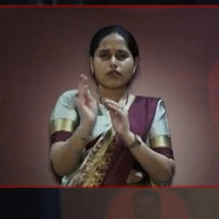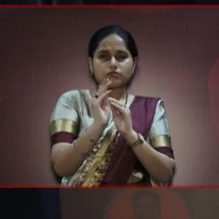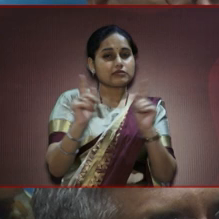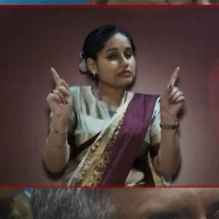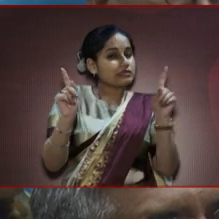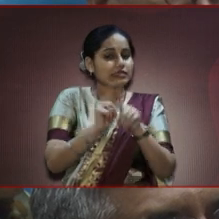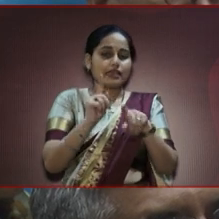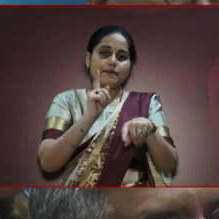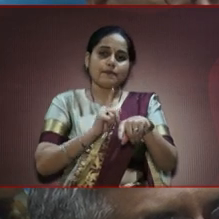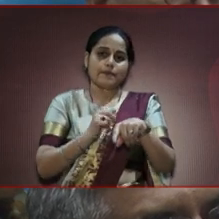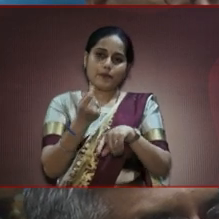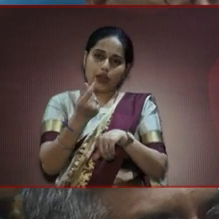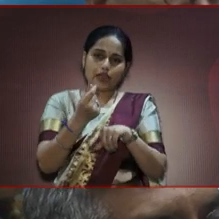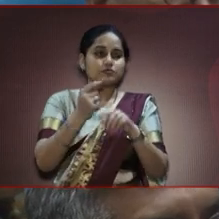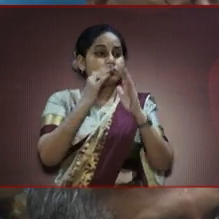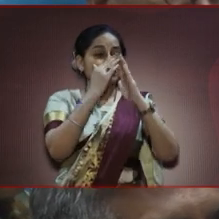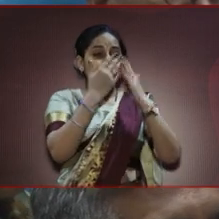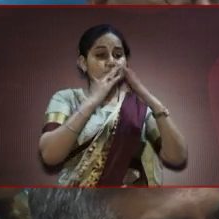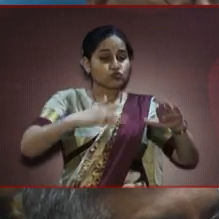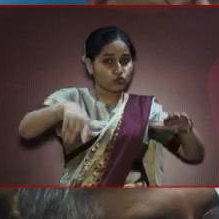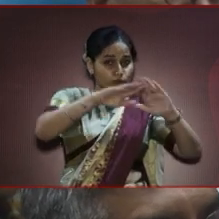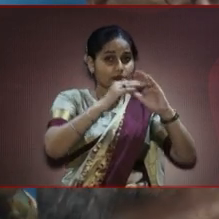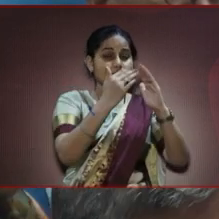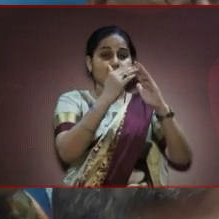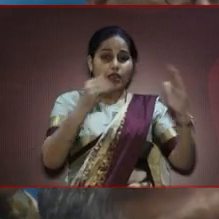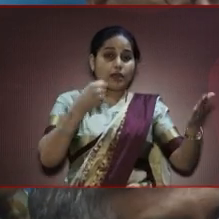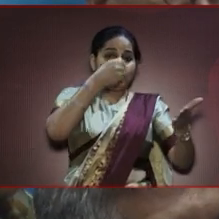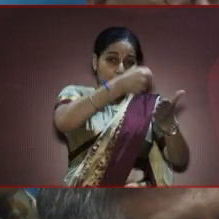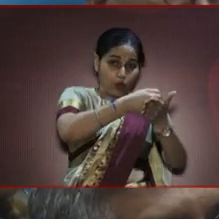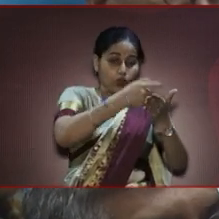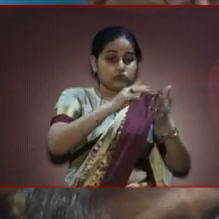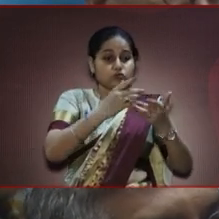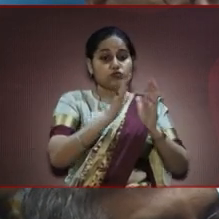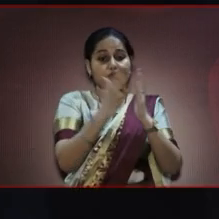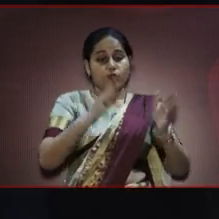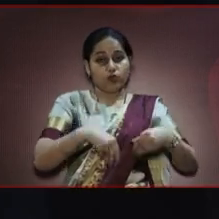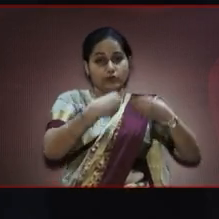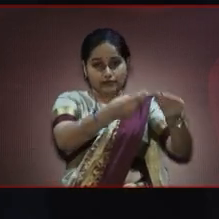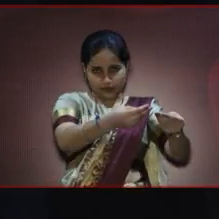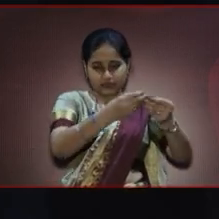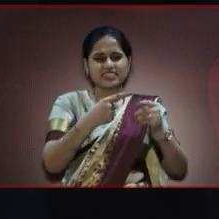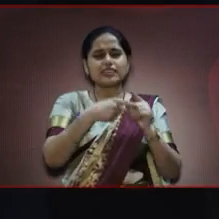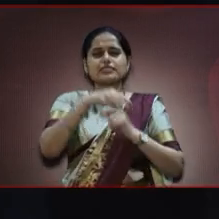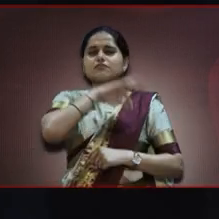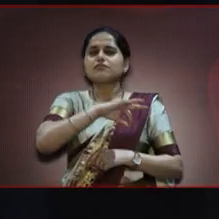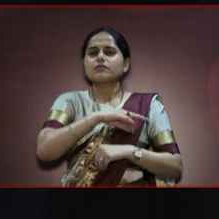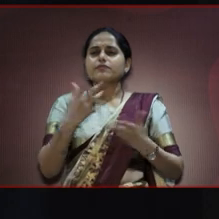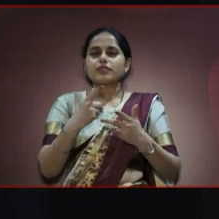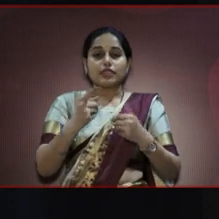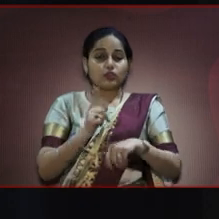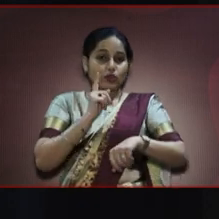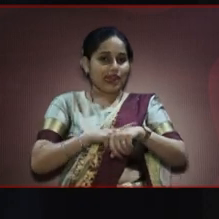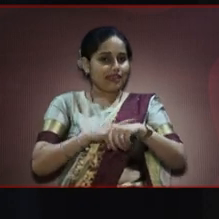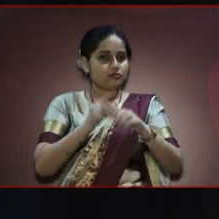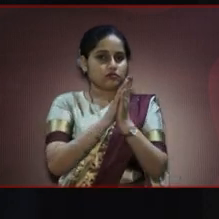पे बच्चों के घर तक अमेजोन वो पुस्तकें पहुंचाए। उससे ये फ़ायदा होगा कि एक तो समय पे बच्चों को